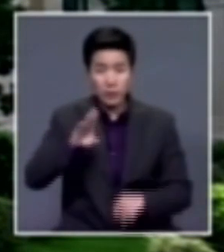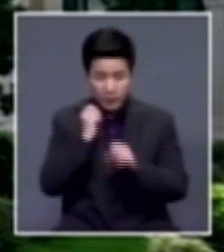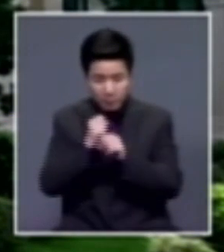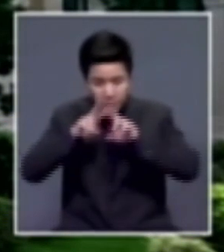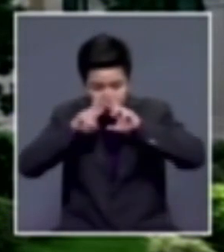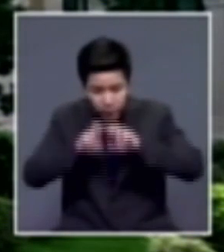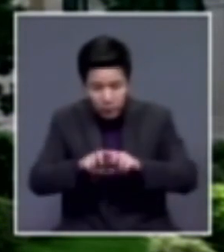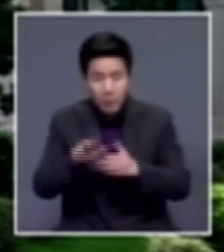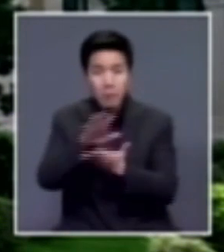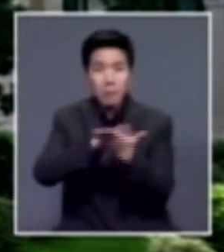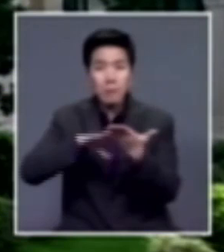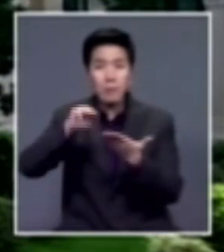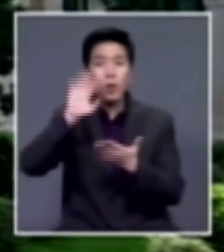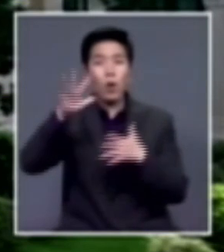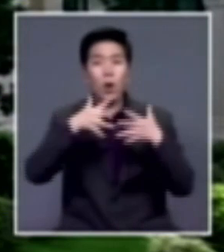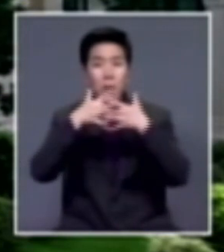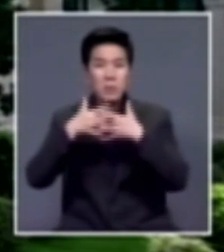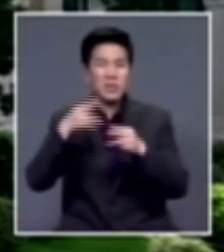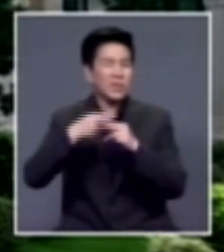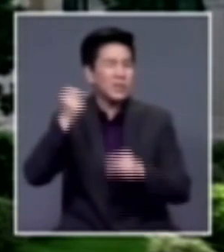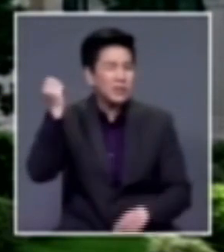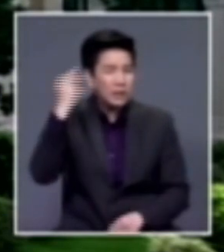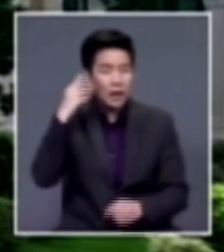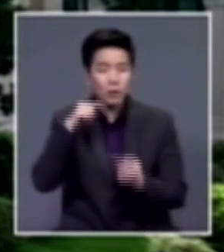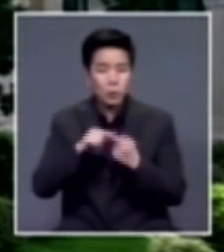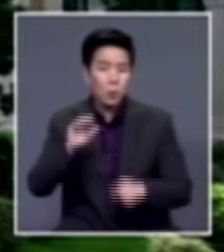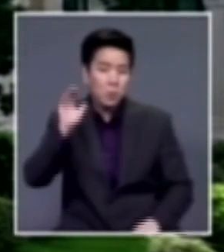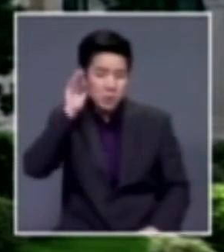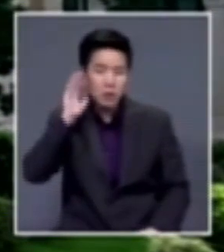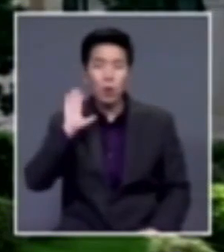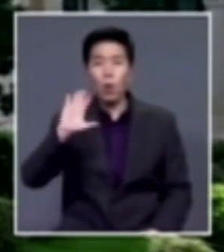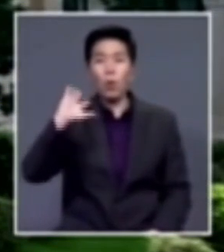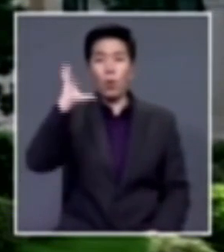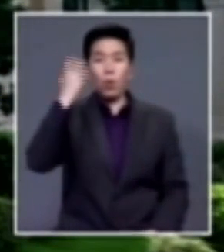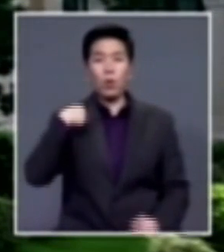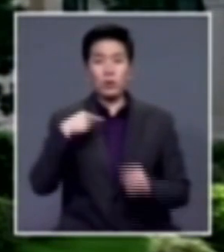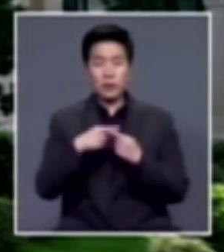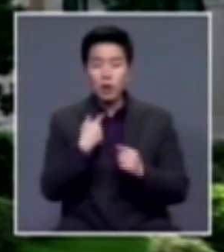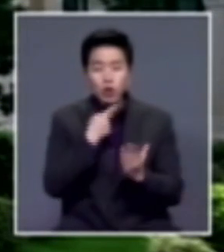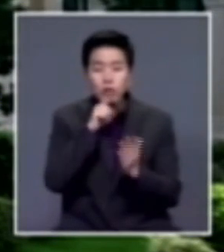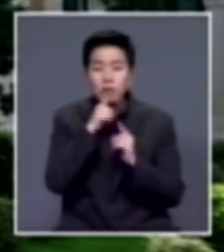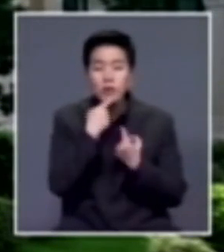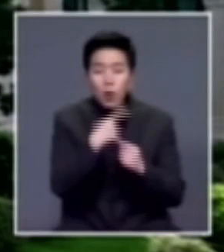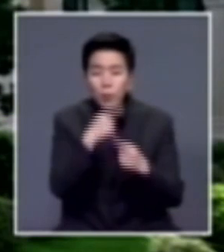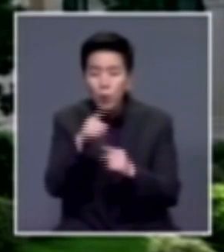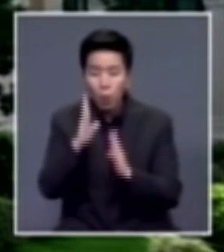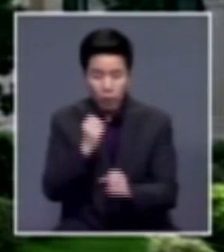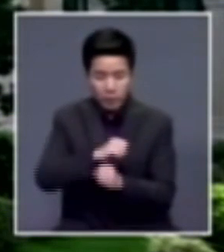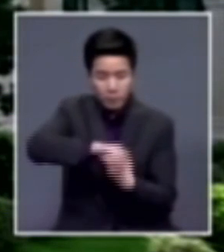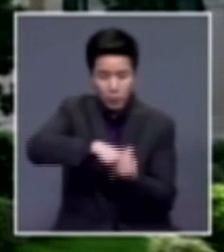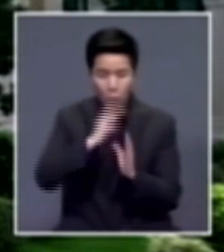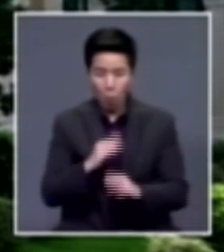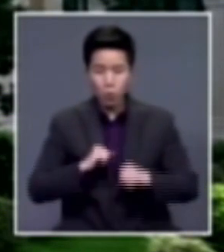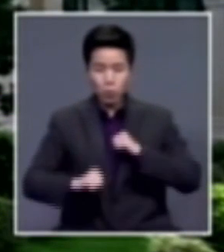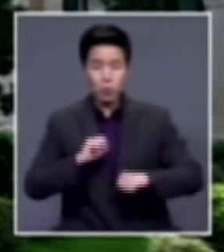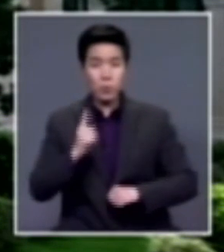ร่วมกับมหาวิทยาลัยเพนซิลเวเนียที่มีชื่อเสียงและน่าเชื่อถือแห่งหนึ่งของโลก ดยการตอบแบบสอบถามของนักธุรกิจและคนรุ่นใหม่ทั่วโ